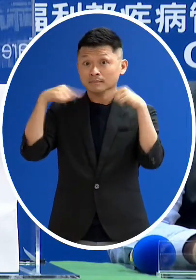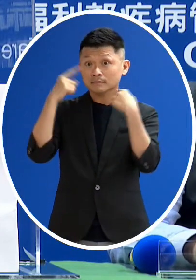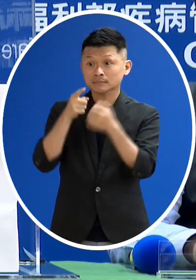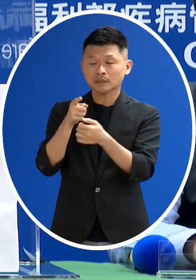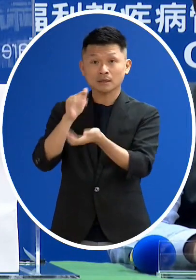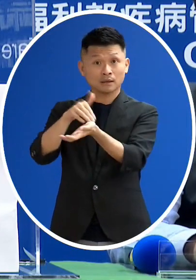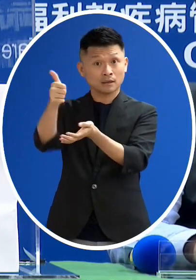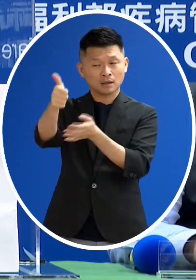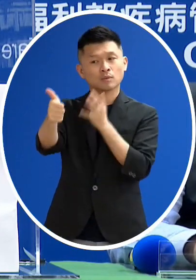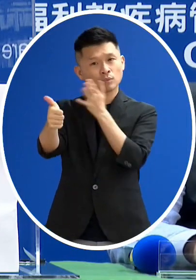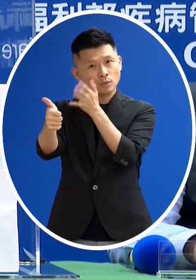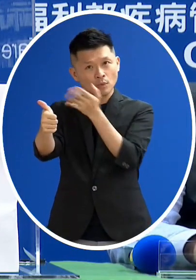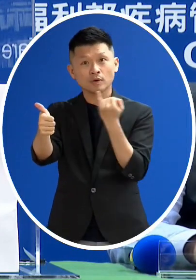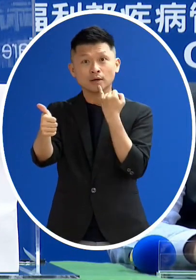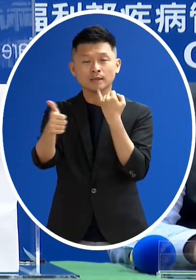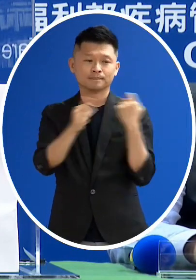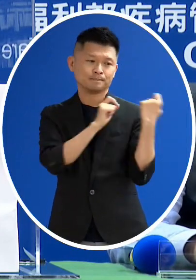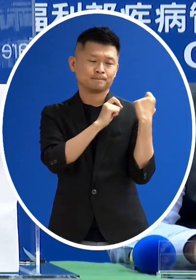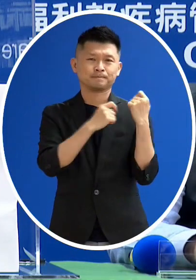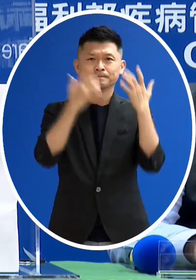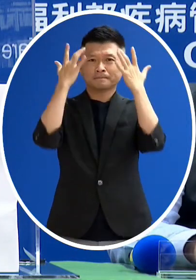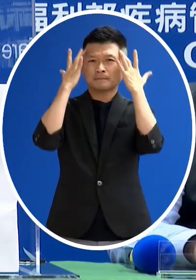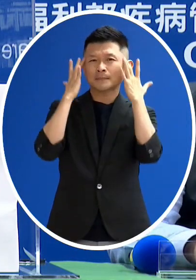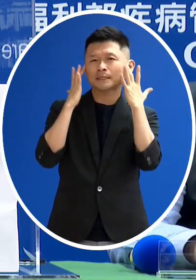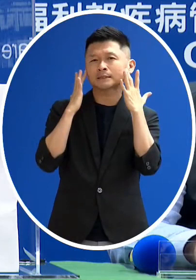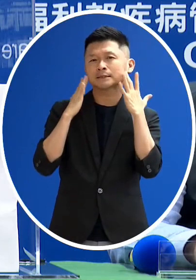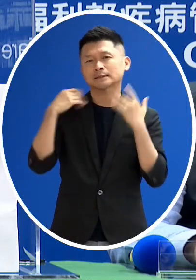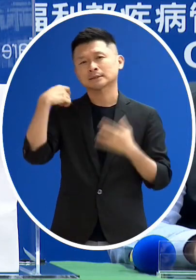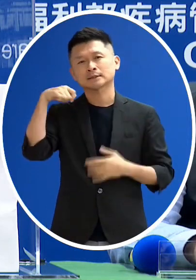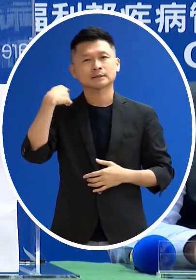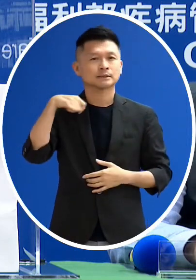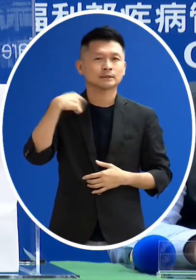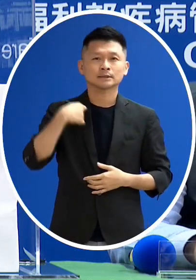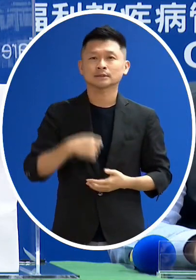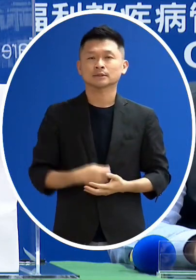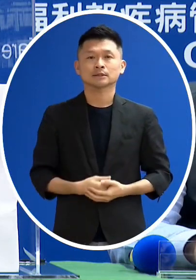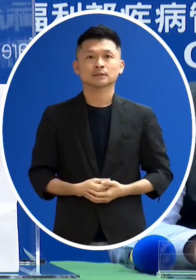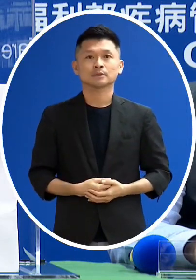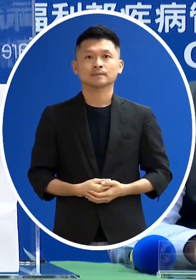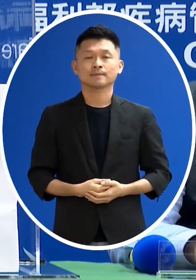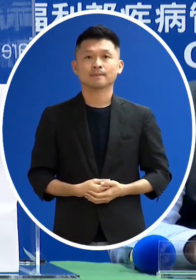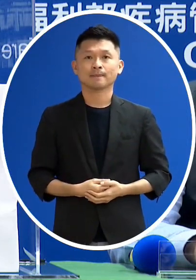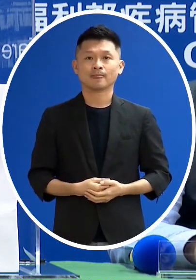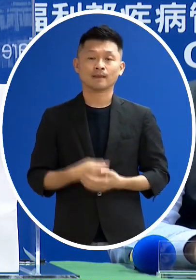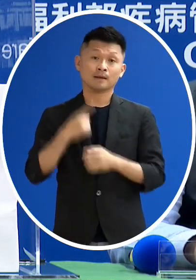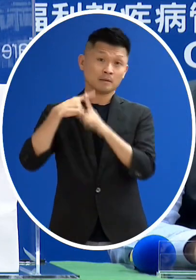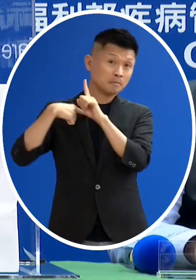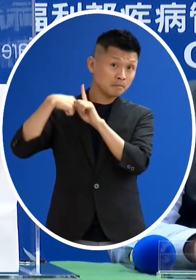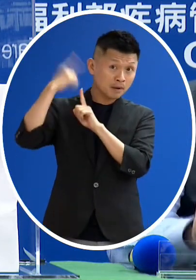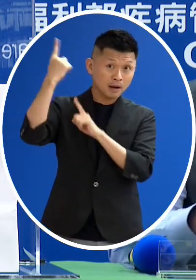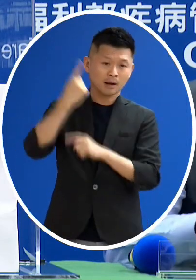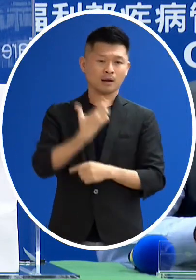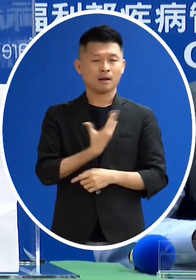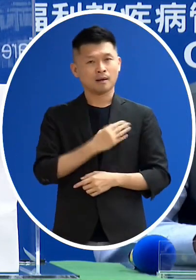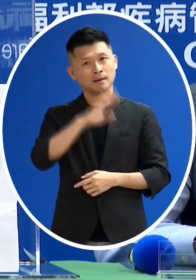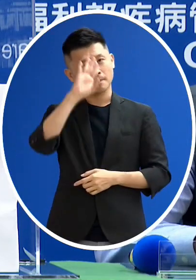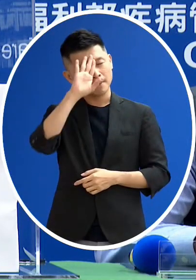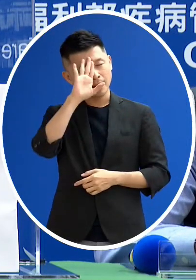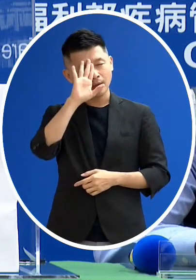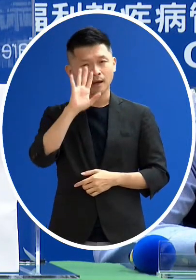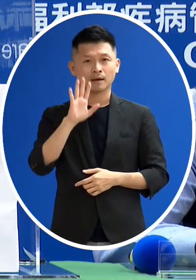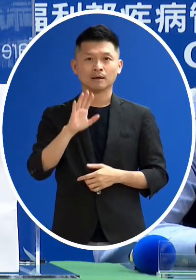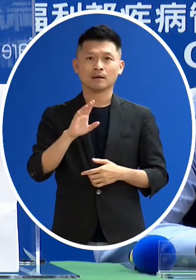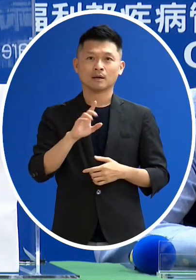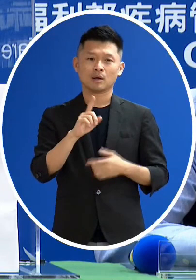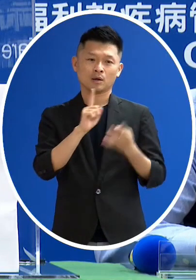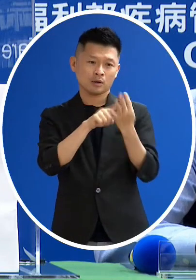第二个这天气很炎热事实上不管是我们在这个高血压或等等心脏这些有相关的